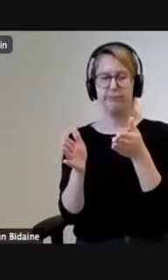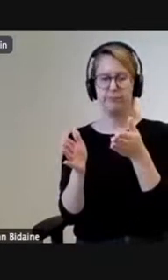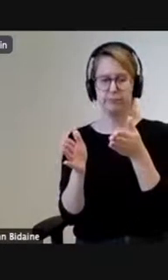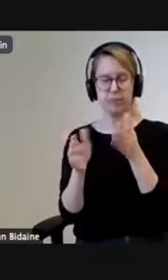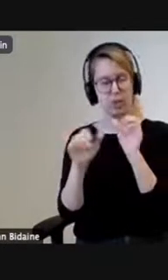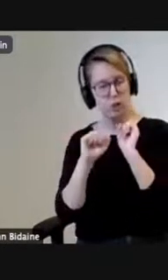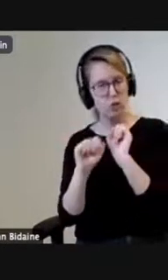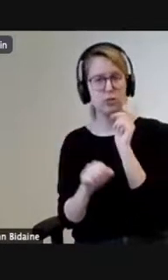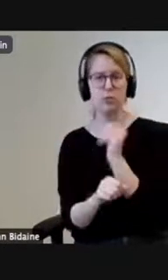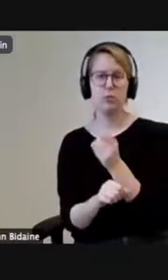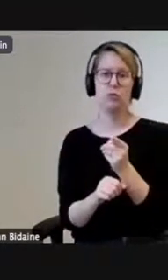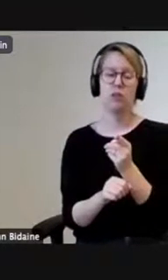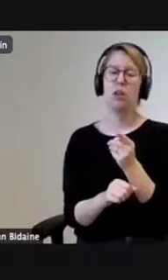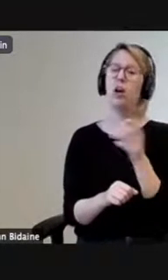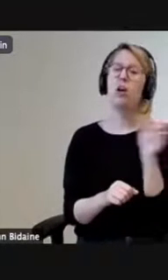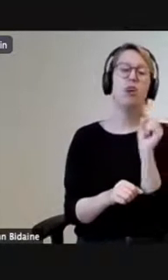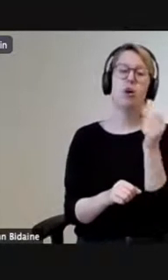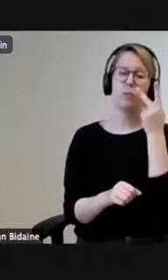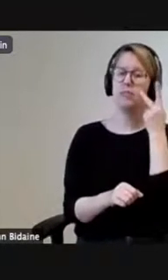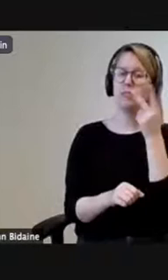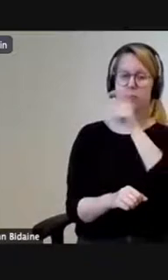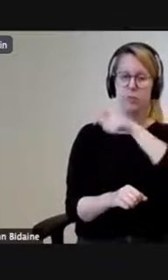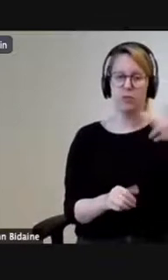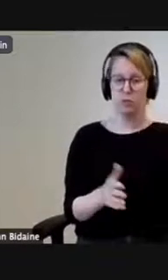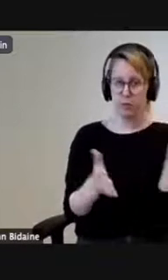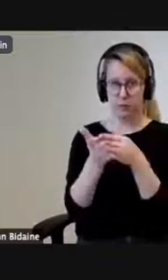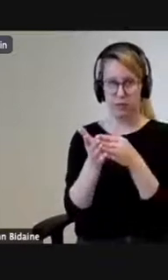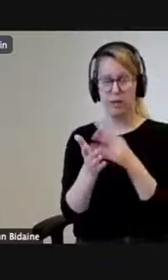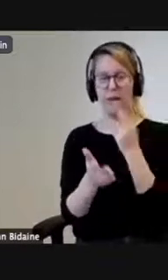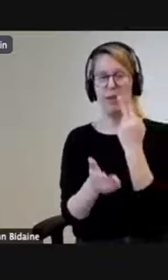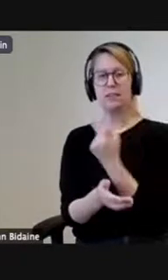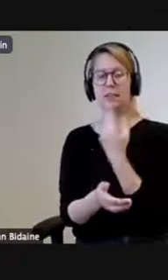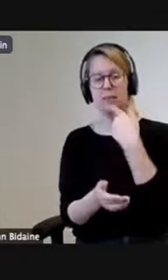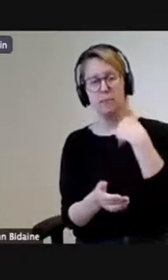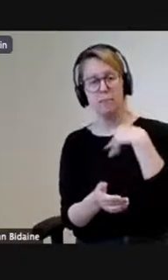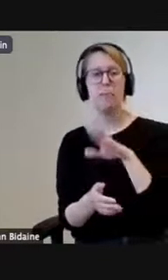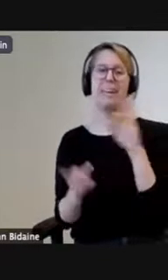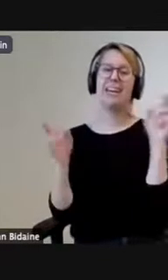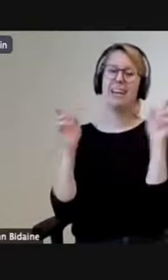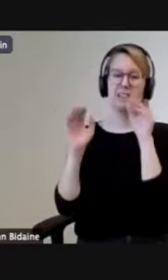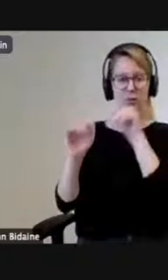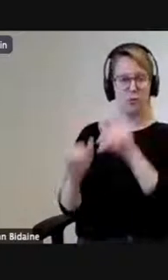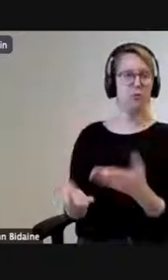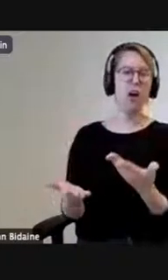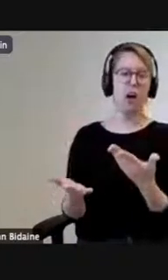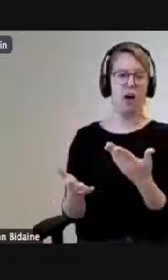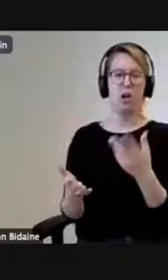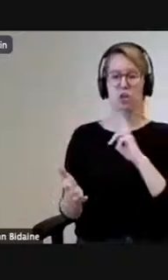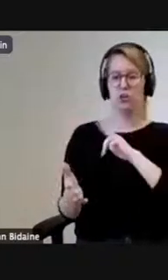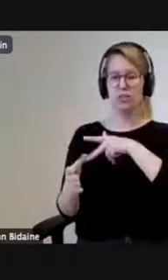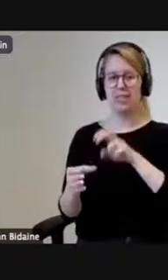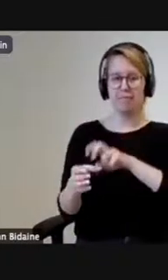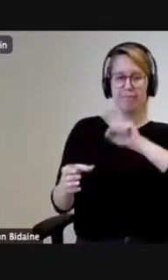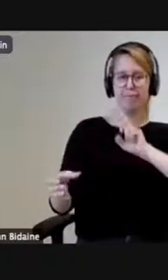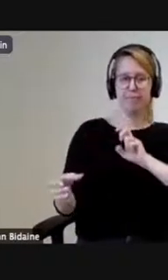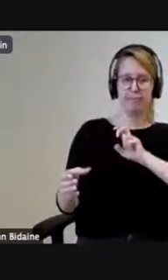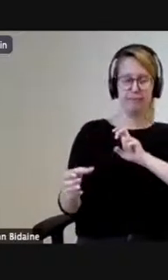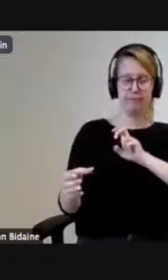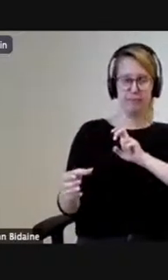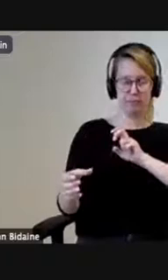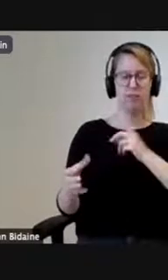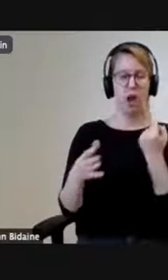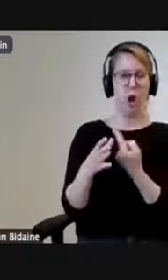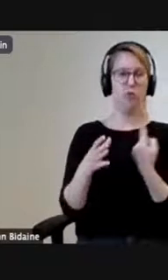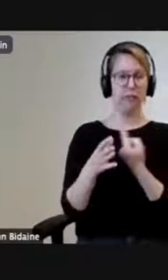sociale en Europe. Nous avons également des actions en matière d'accès